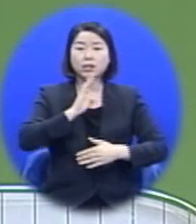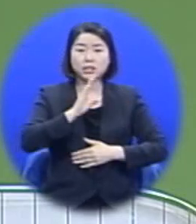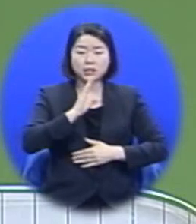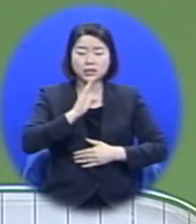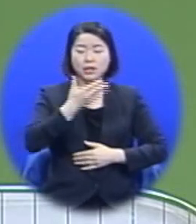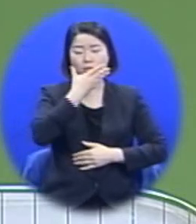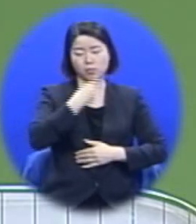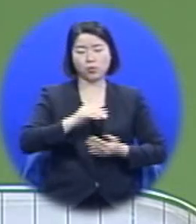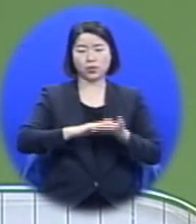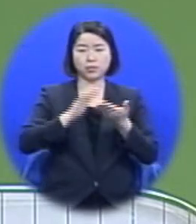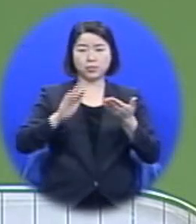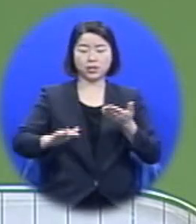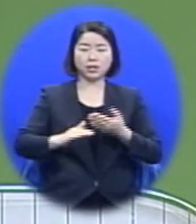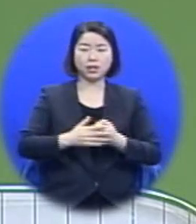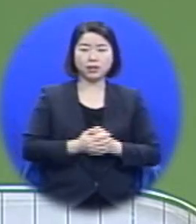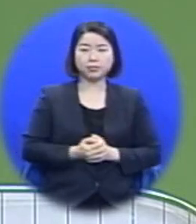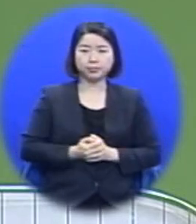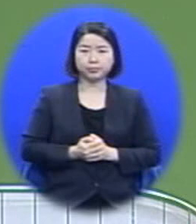에요